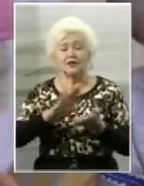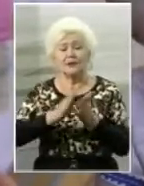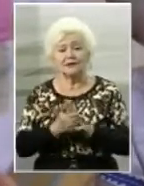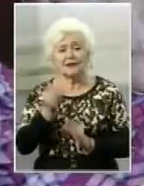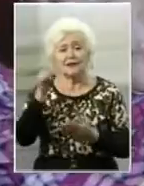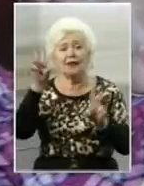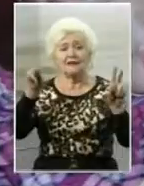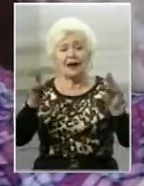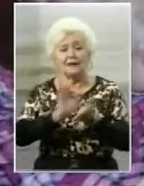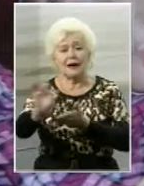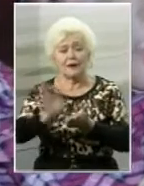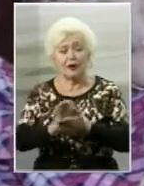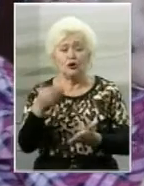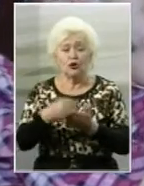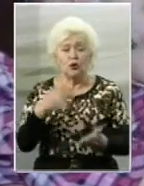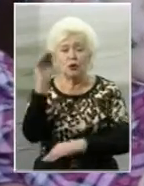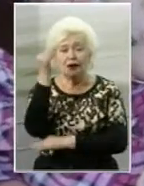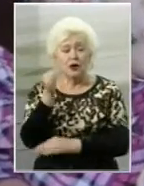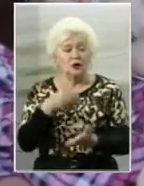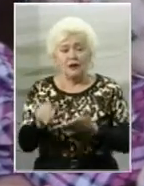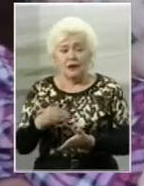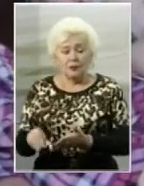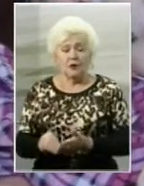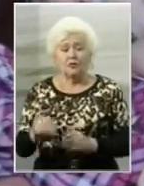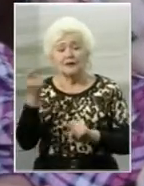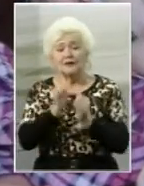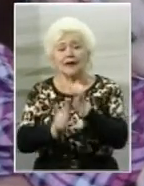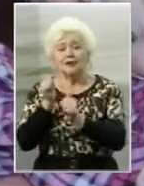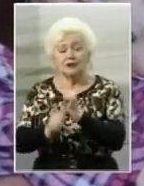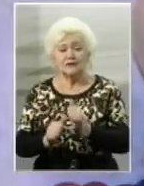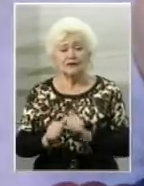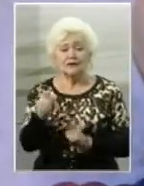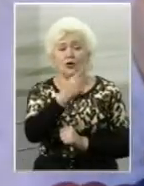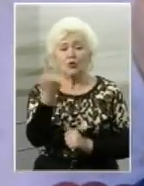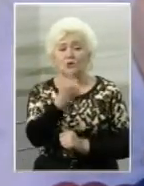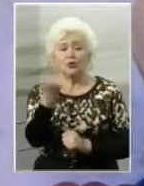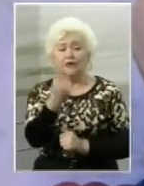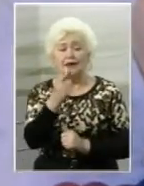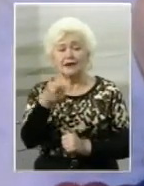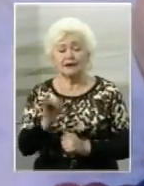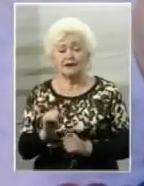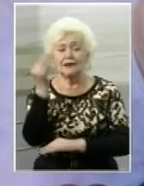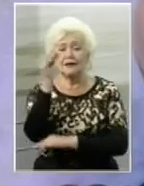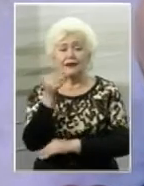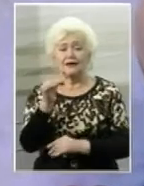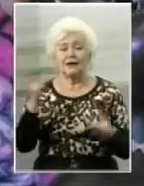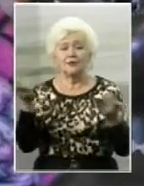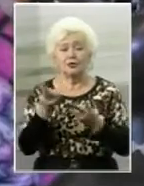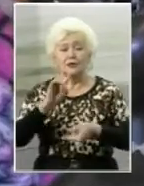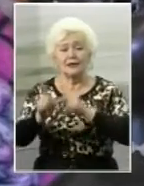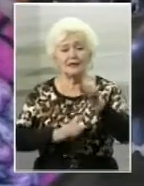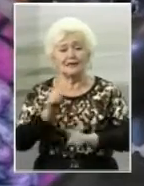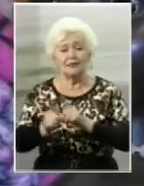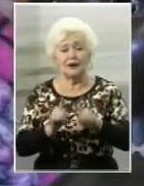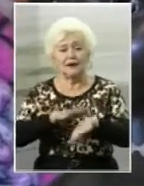дати виготовлення. Дорогих ляльок не купую. Найчастіше 1-2 гривні. Це ляльки, які потребують заміни деталей.